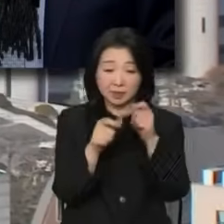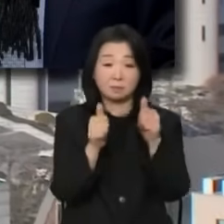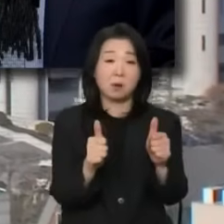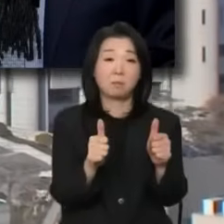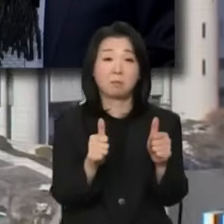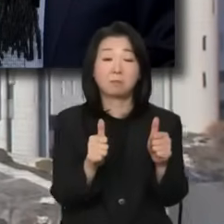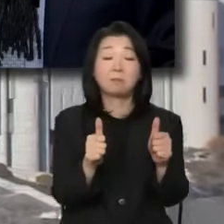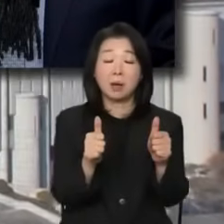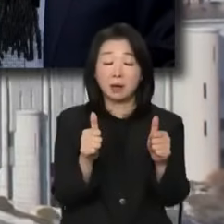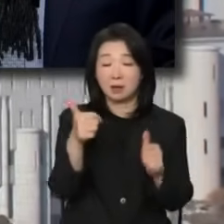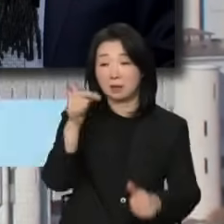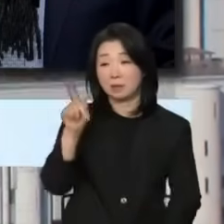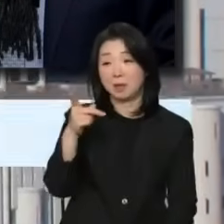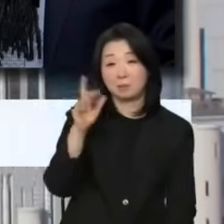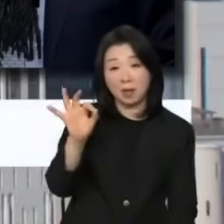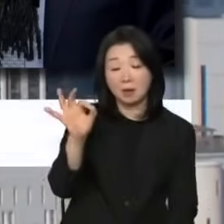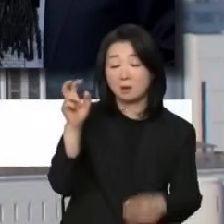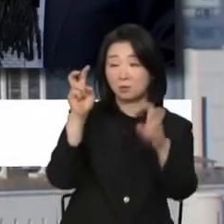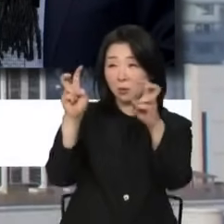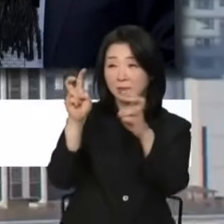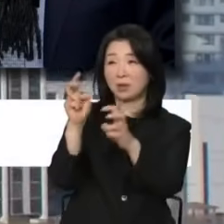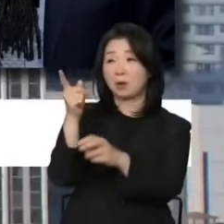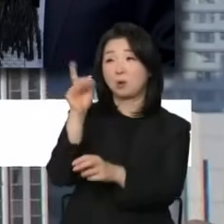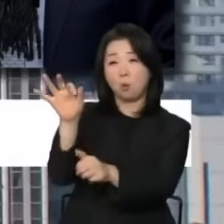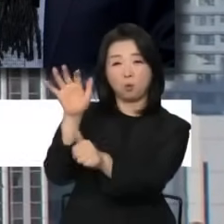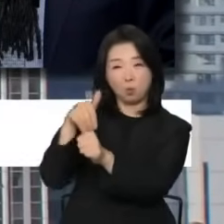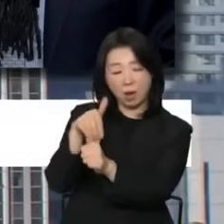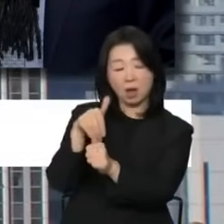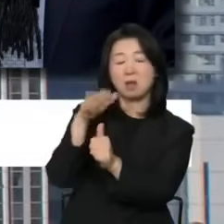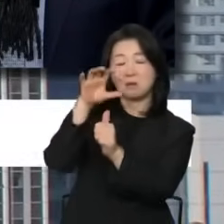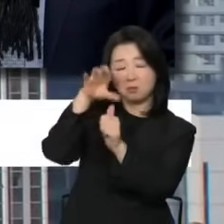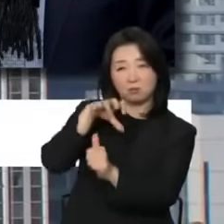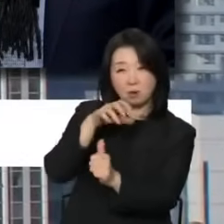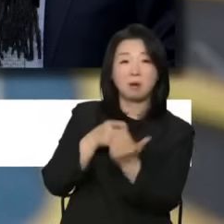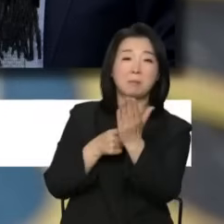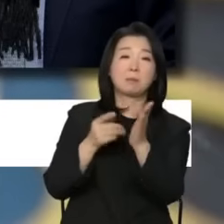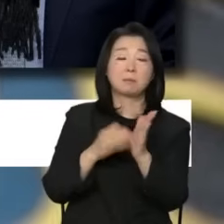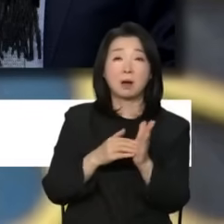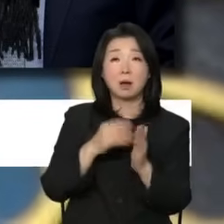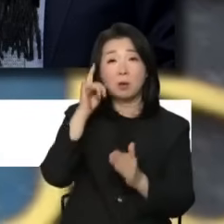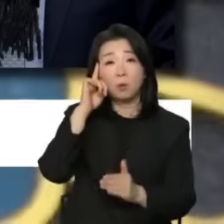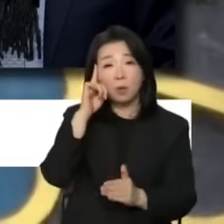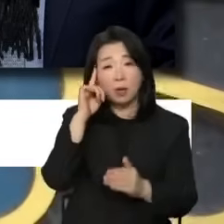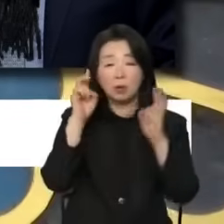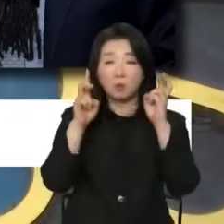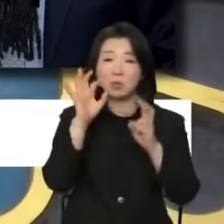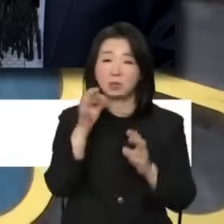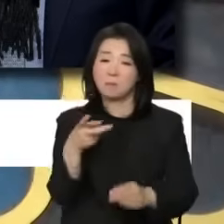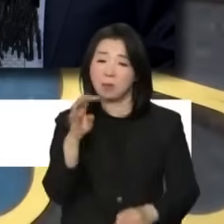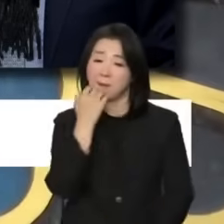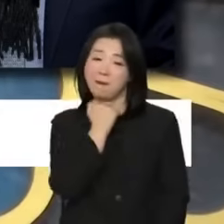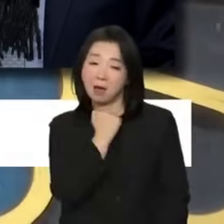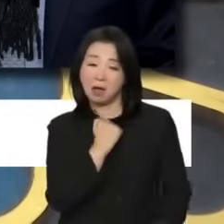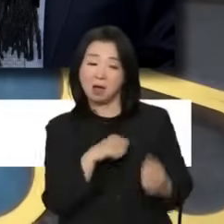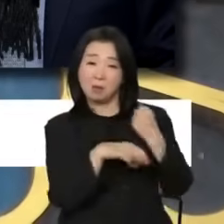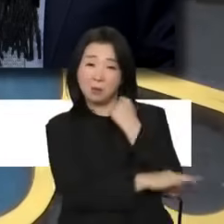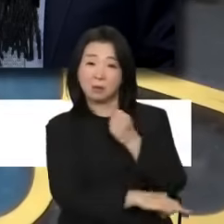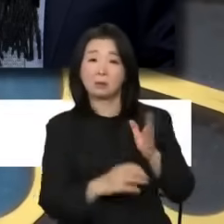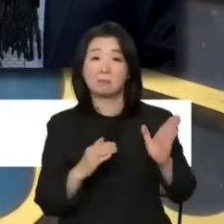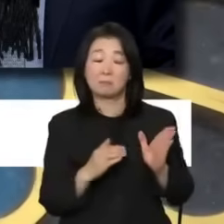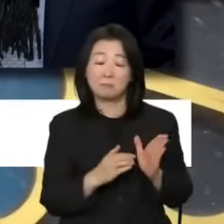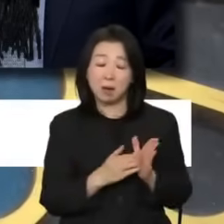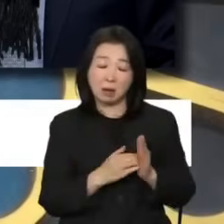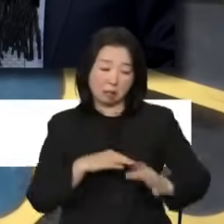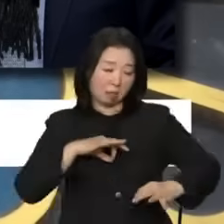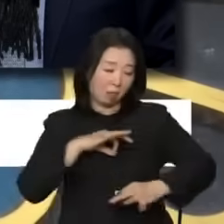전 남양유업 회장에 대한 구속영장을 발부했습니다. 수백억 원대의 회삿돈 횡령과 배임 혐의에 대한 검찰 수사가